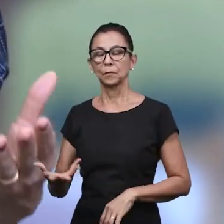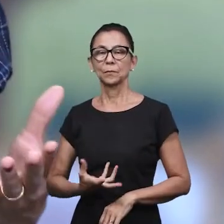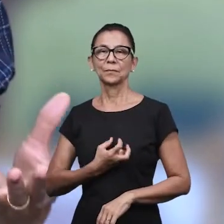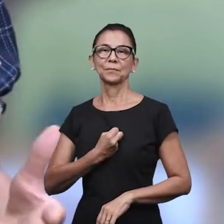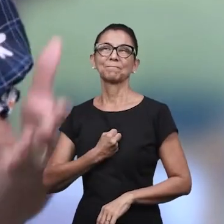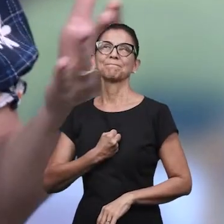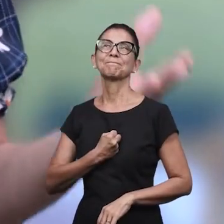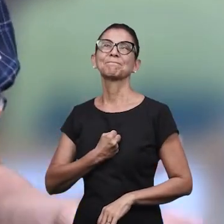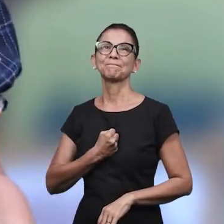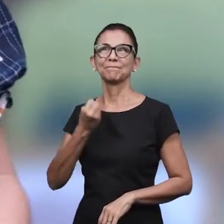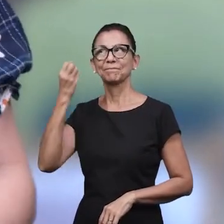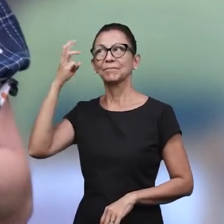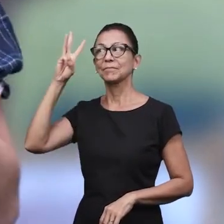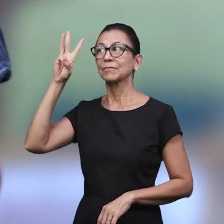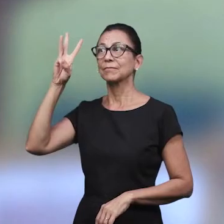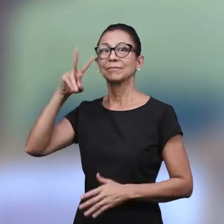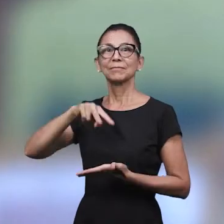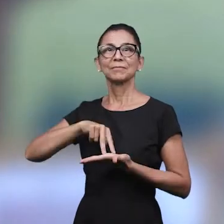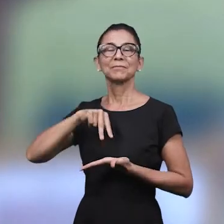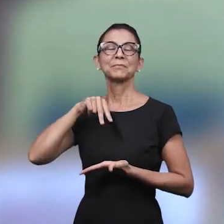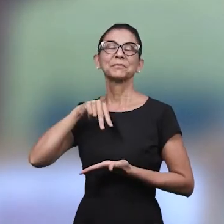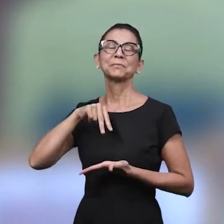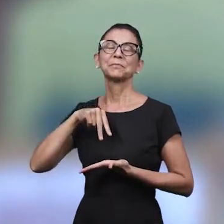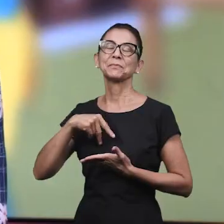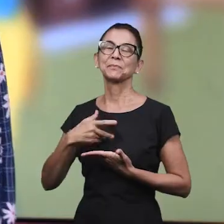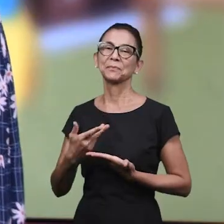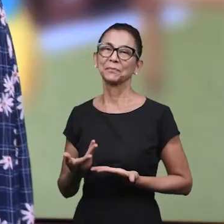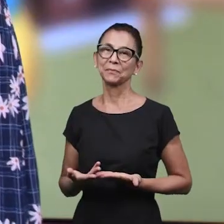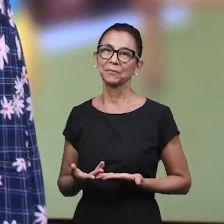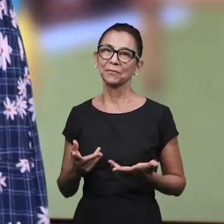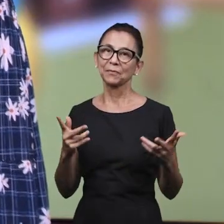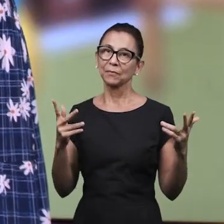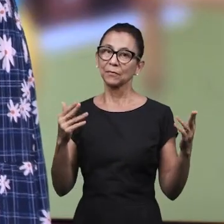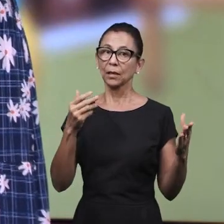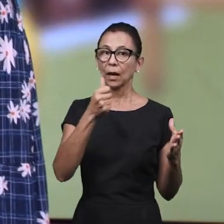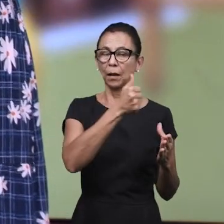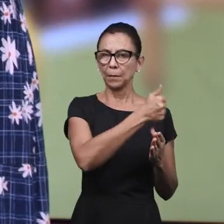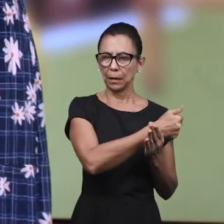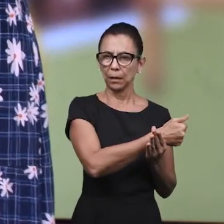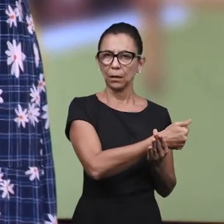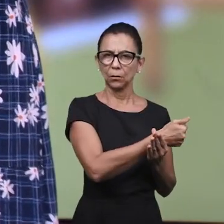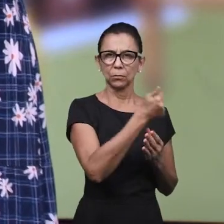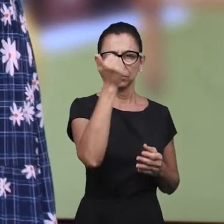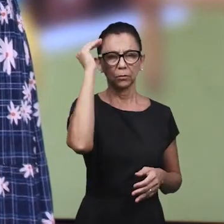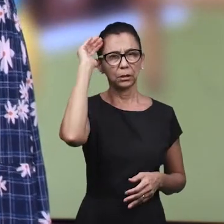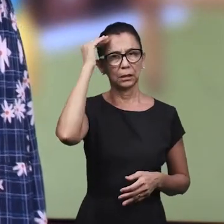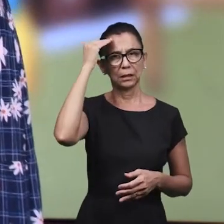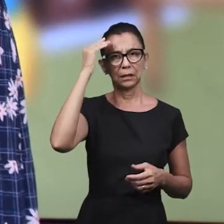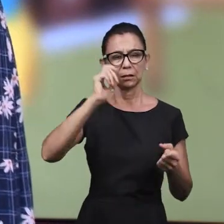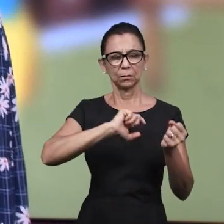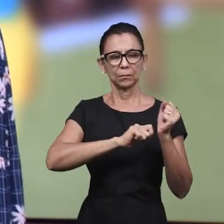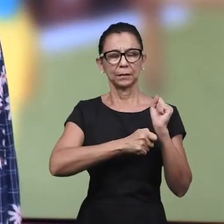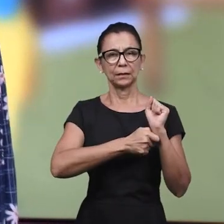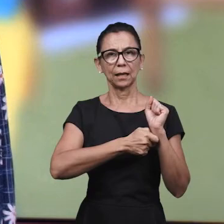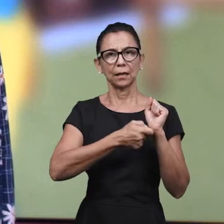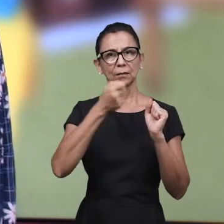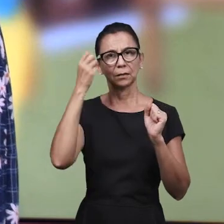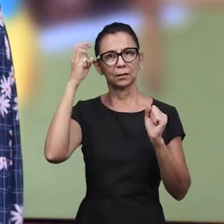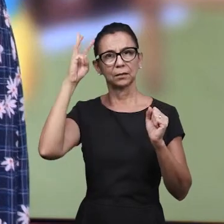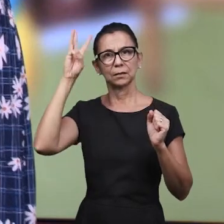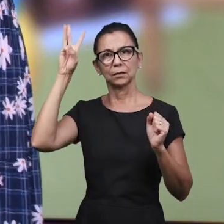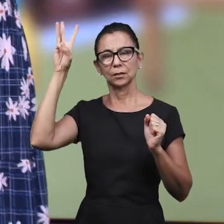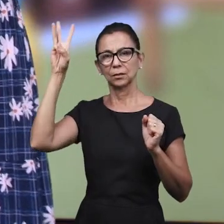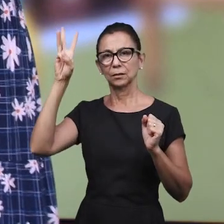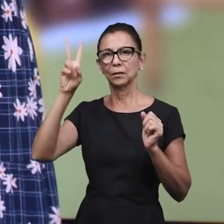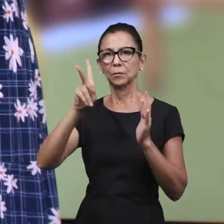salut. Mais au troisième jour, il a ressuscité. Ainsi comme Abraham, il a compris le mystère du